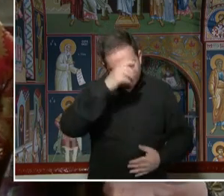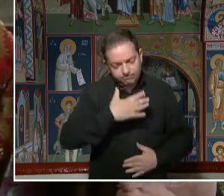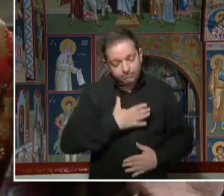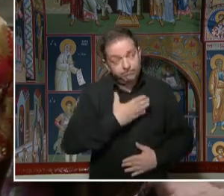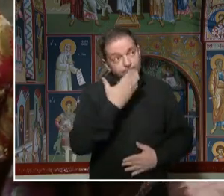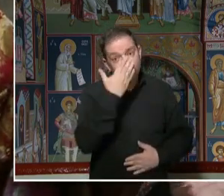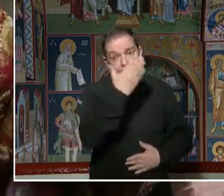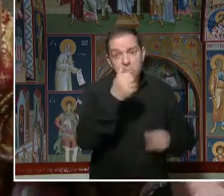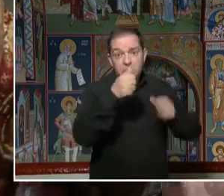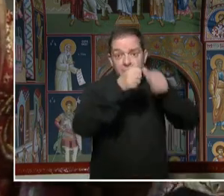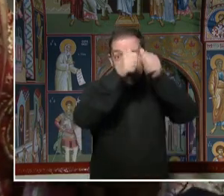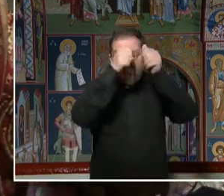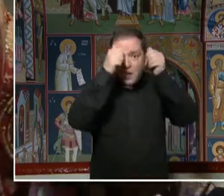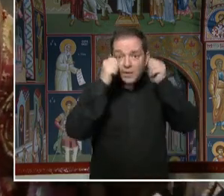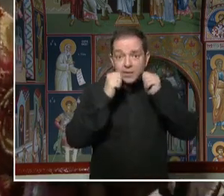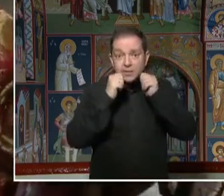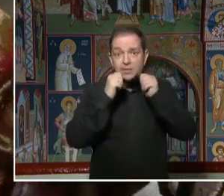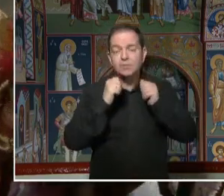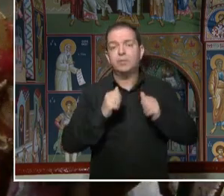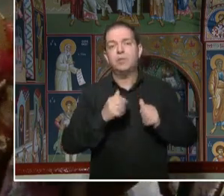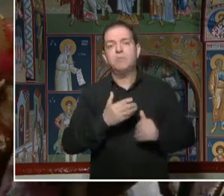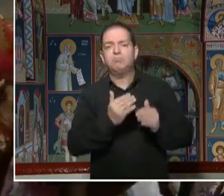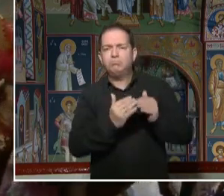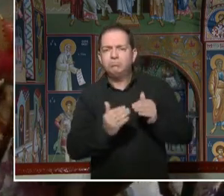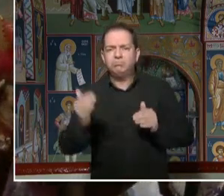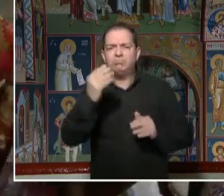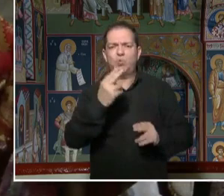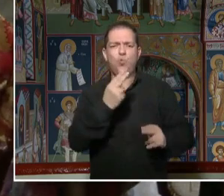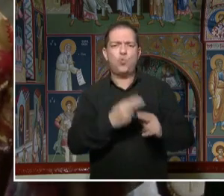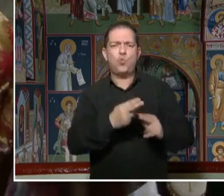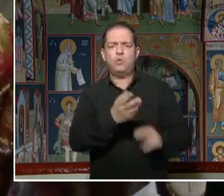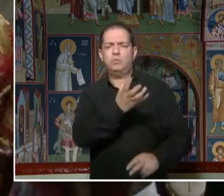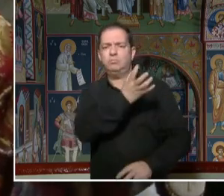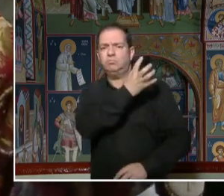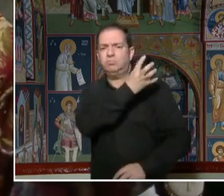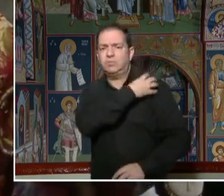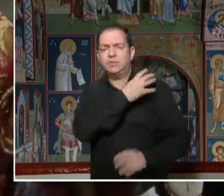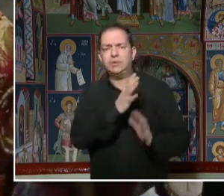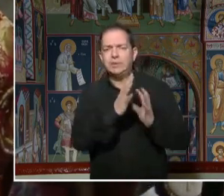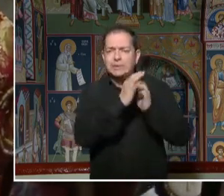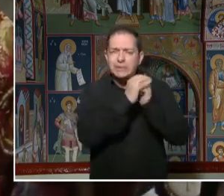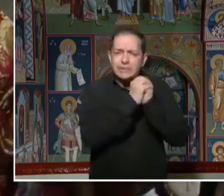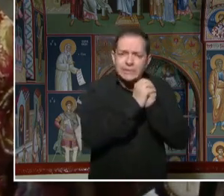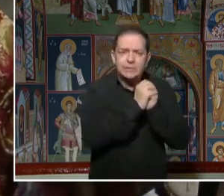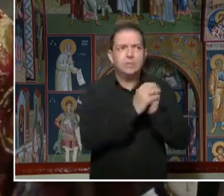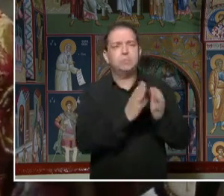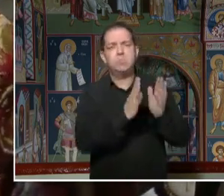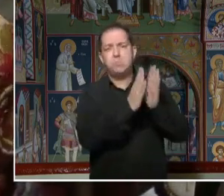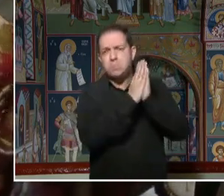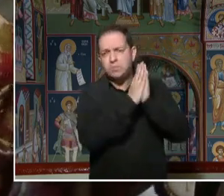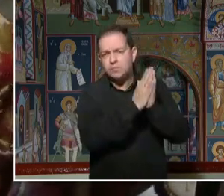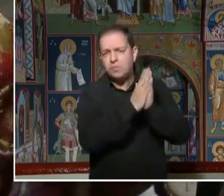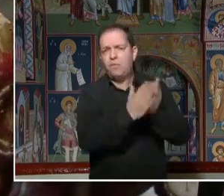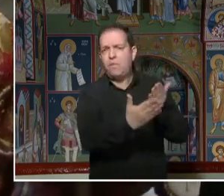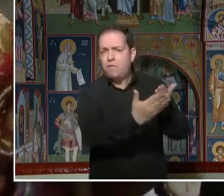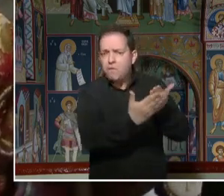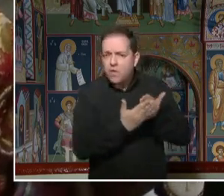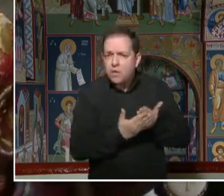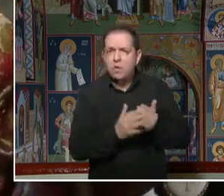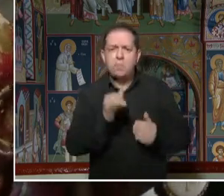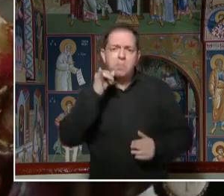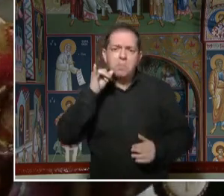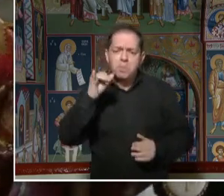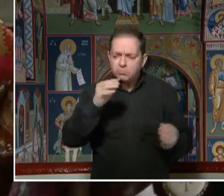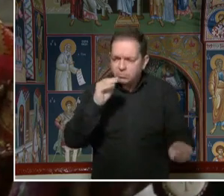μας, στην υπέρμαχο στρατηγό, οικευτεύοντάς την να την έχουμε πάντοτε προστάτηδα